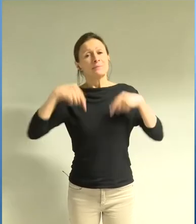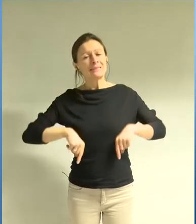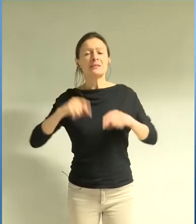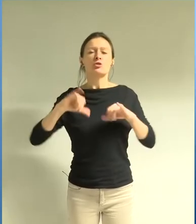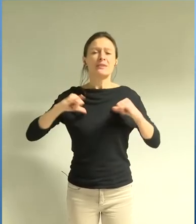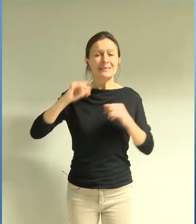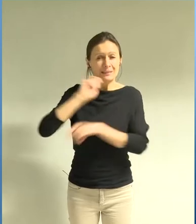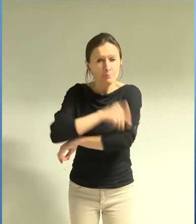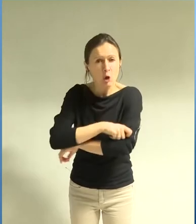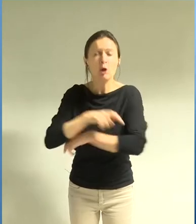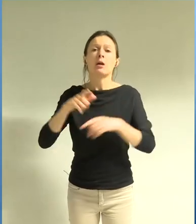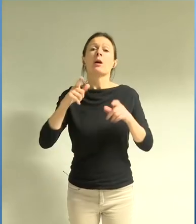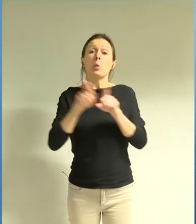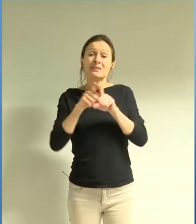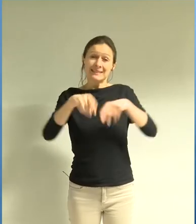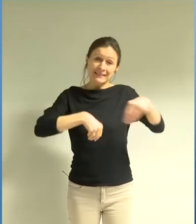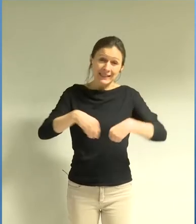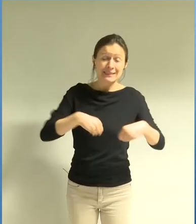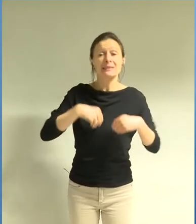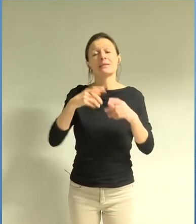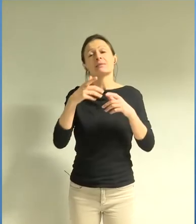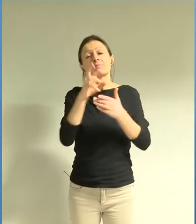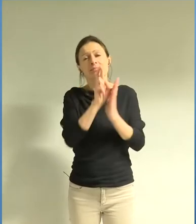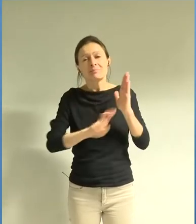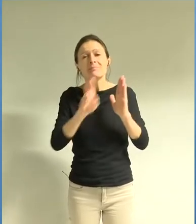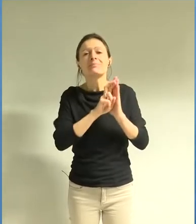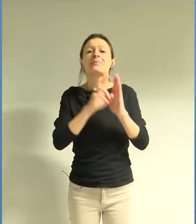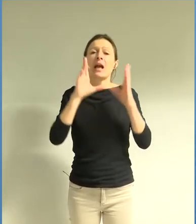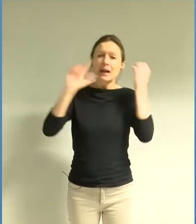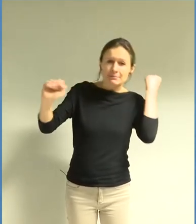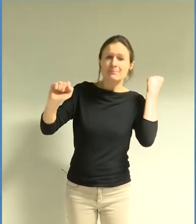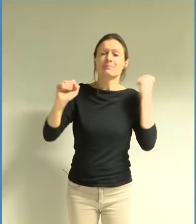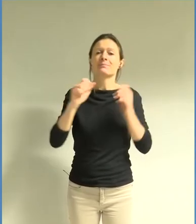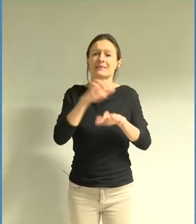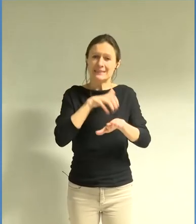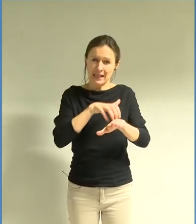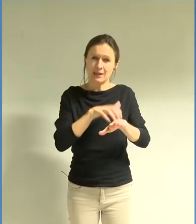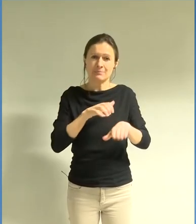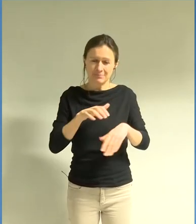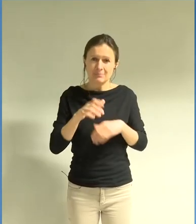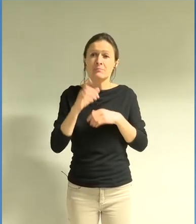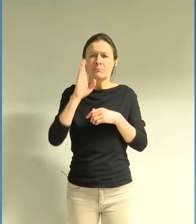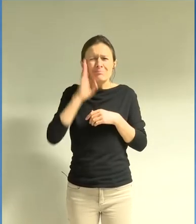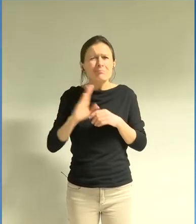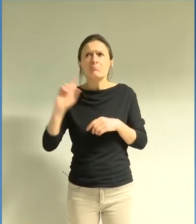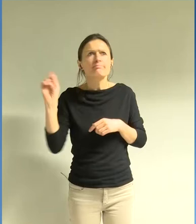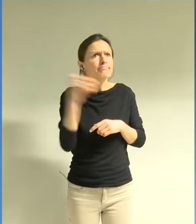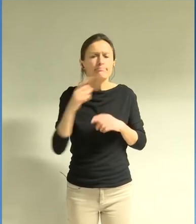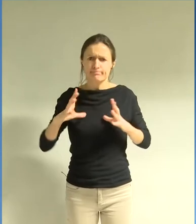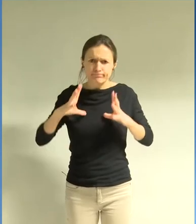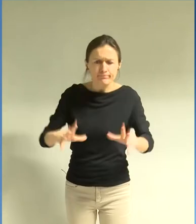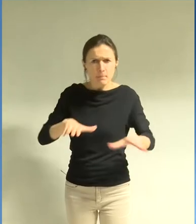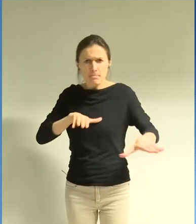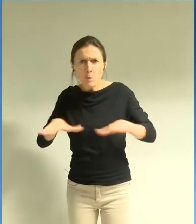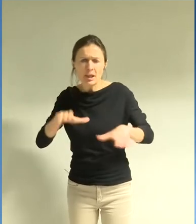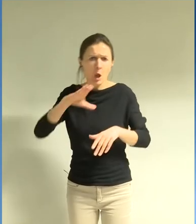d'académie directeur de l'académie des services de l'éducation nationale de l'isère de mobiliser tous les moyens humains et matériels nécessaires pour garantir la